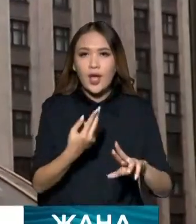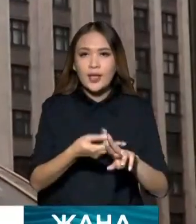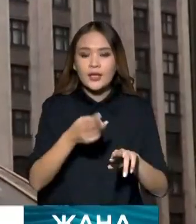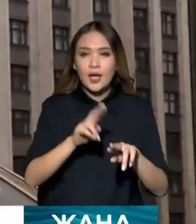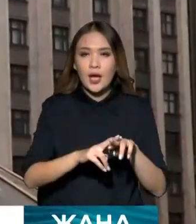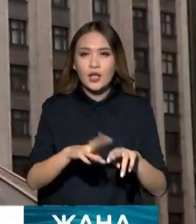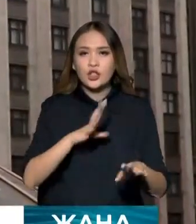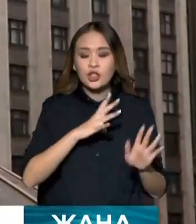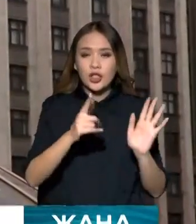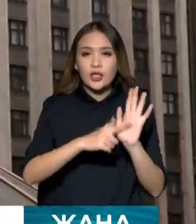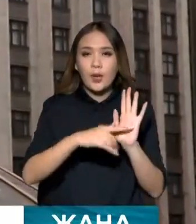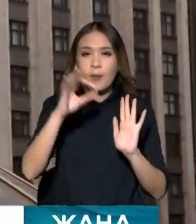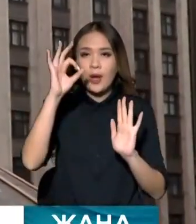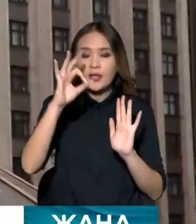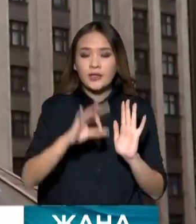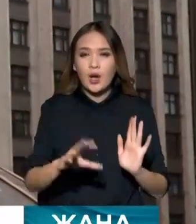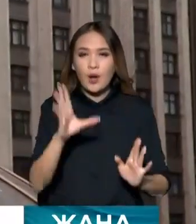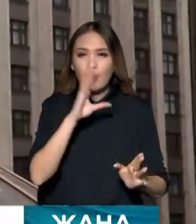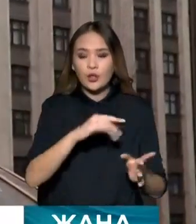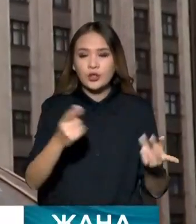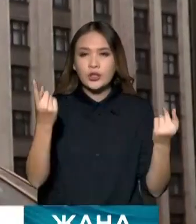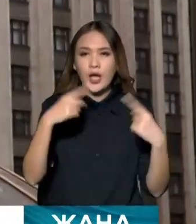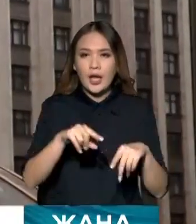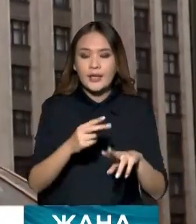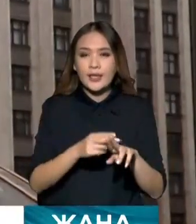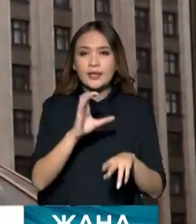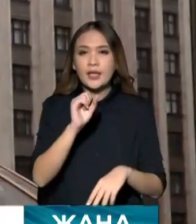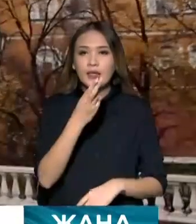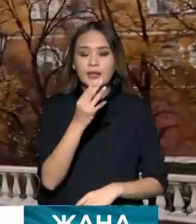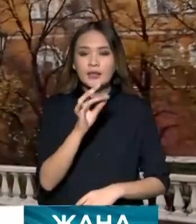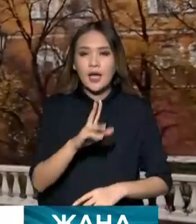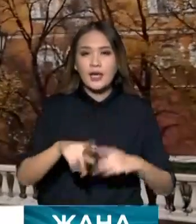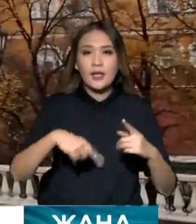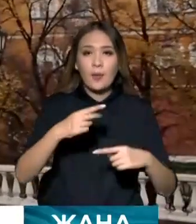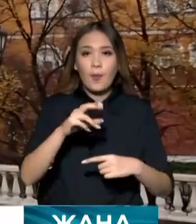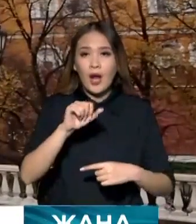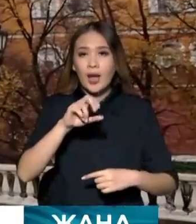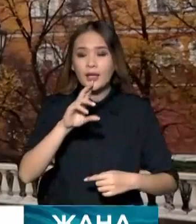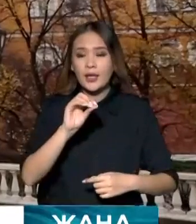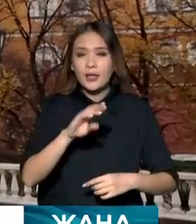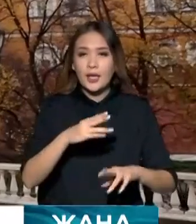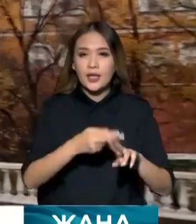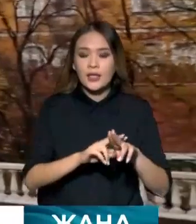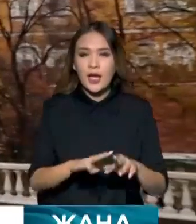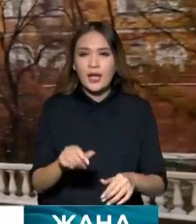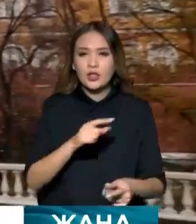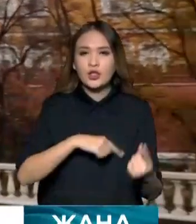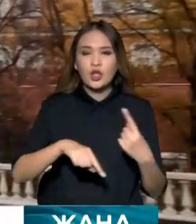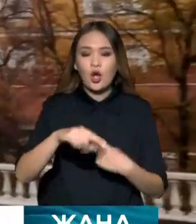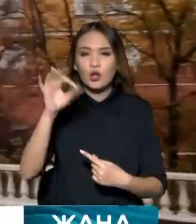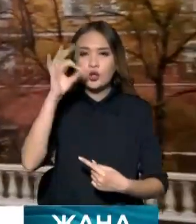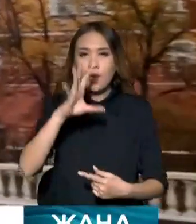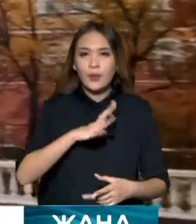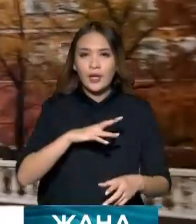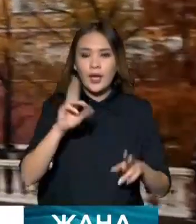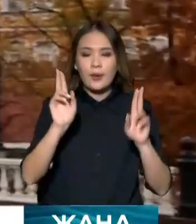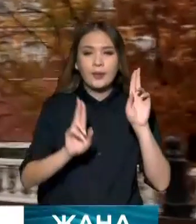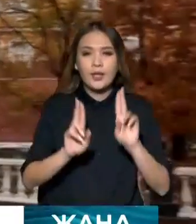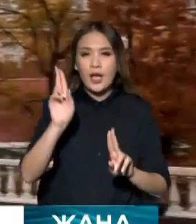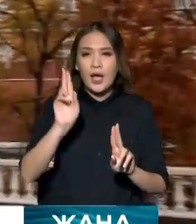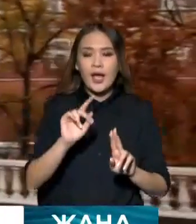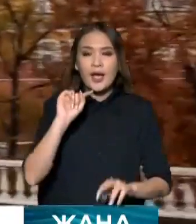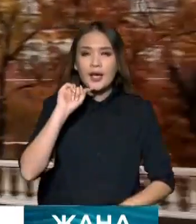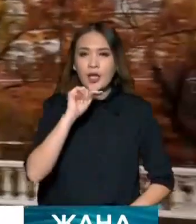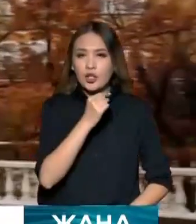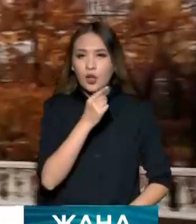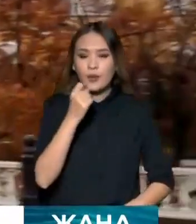өнімі 7% дейін төмендеуі мүмкін деген болжам да жоқ емес. Ал санкциялардың келесі пакетінде Ресейден толықтай экспортты шектеу туралы ереже енгізілсе, тұтас